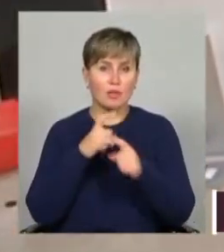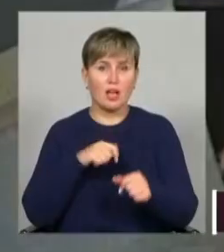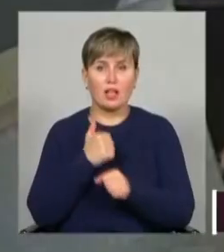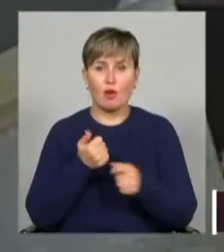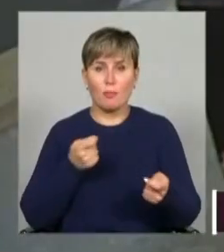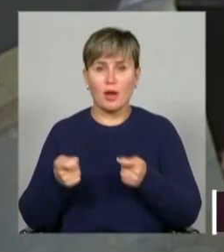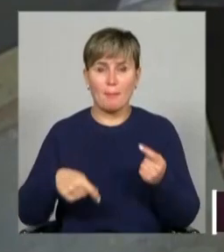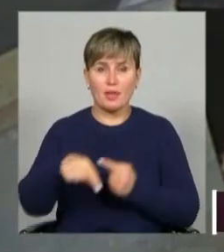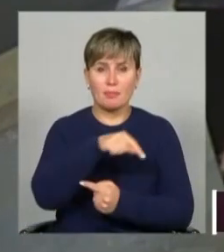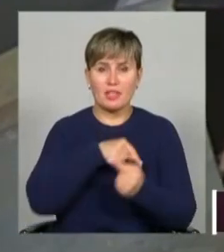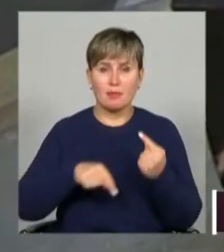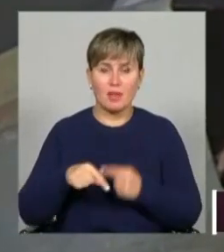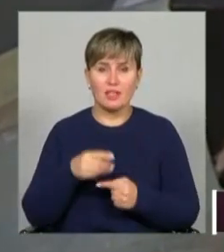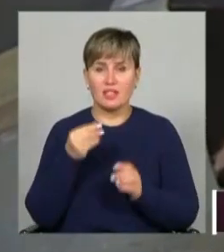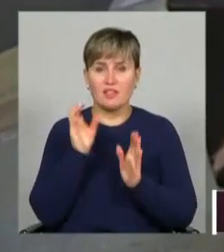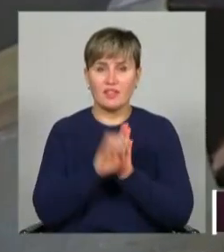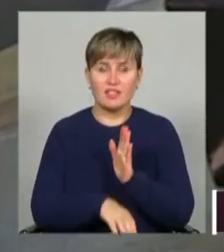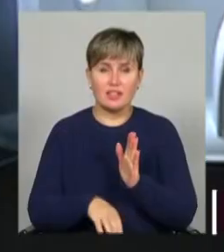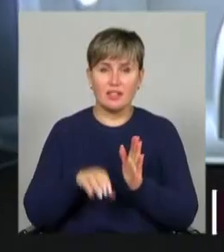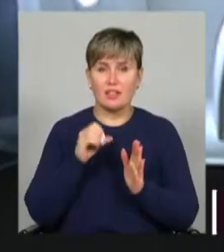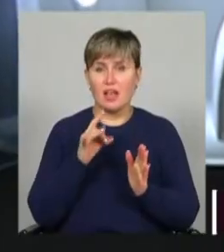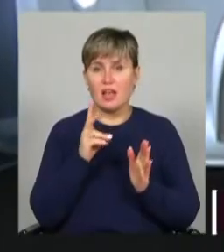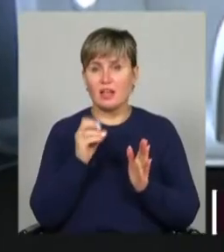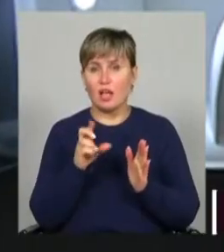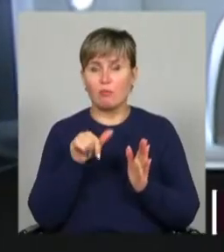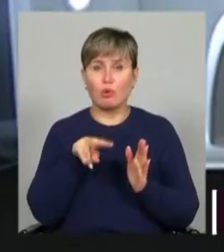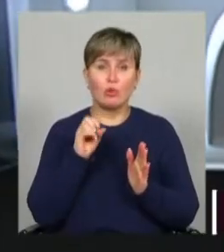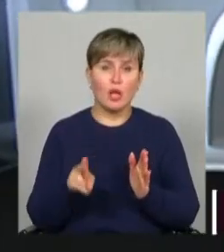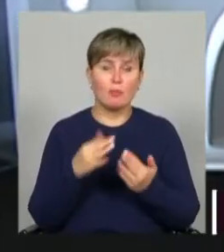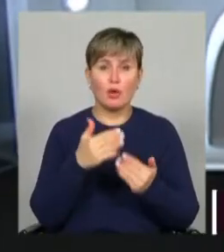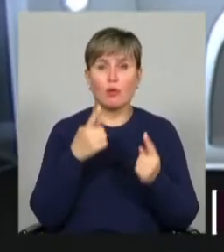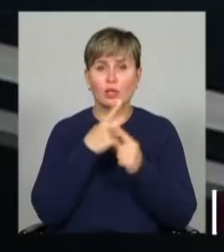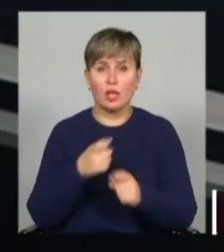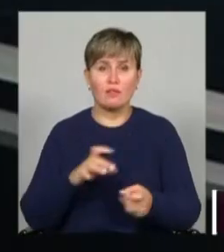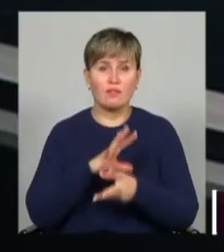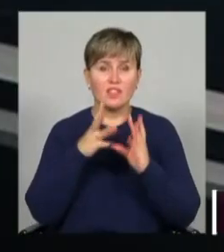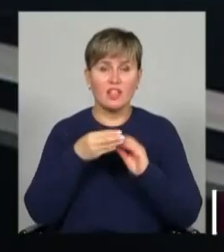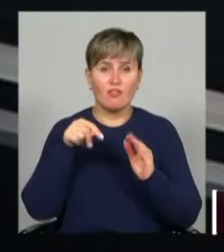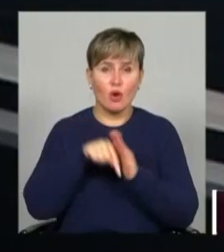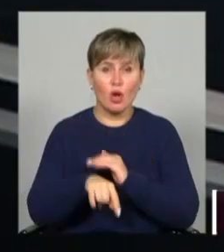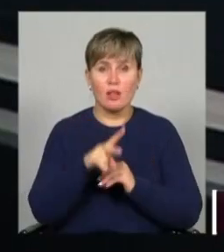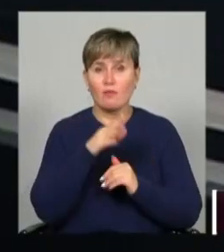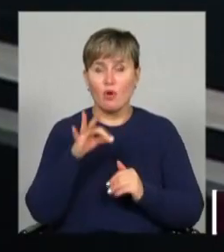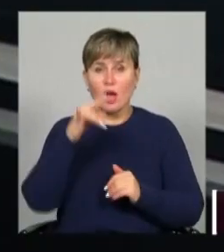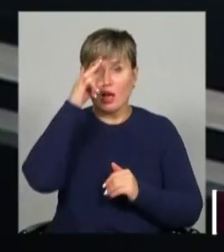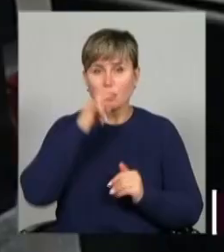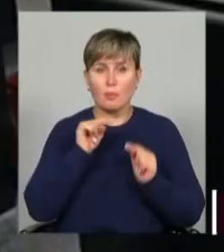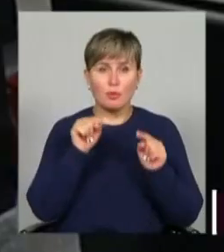управления предпринимательства и инвестиций Еркебулан Уразалин. По его данным, всего на платформу «Инфо Казахстан»